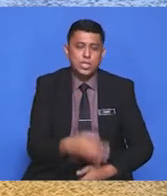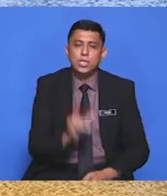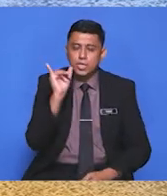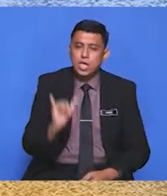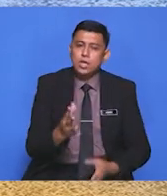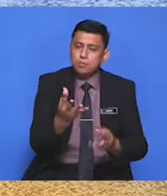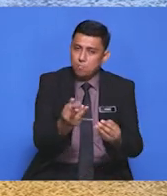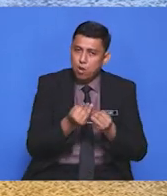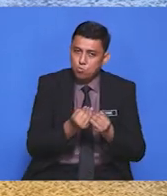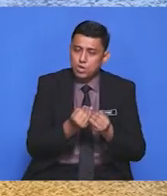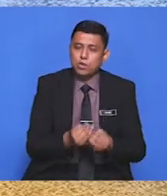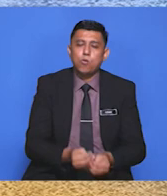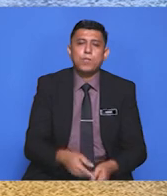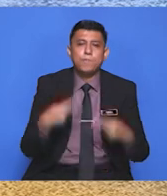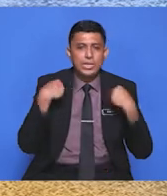perniagaan itu sendiri.